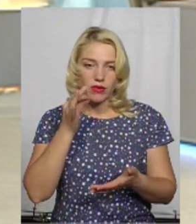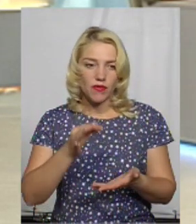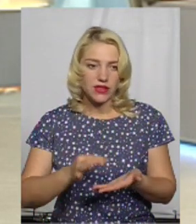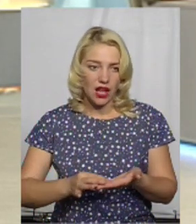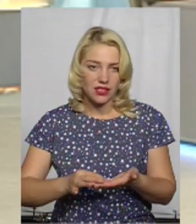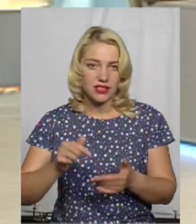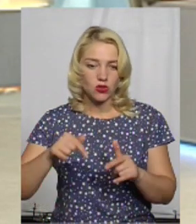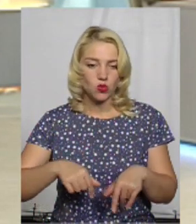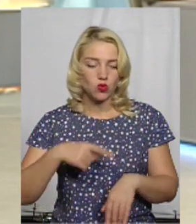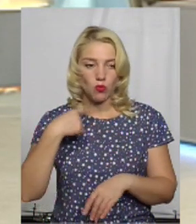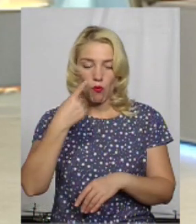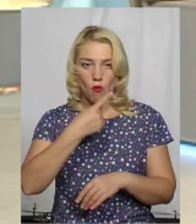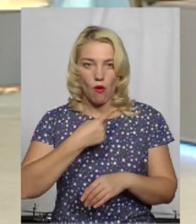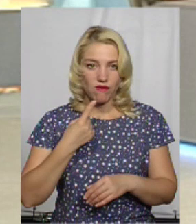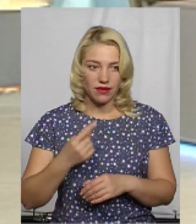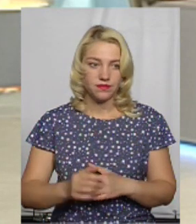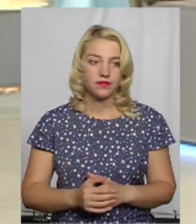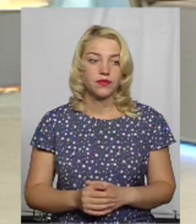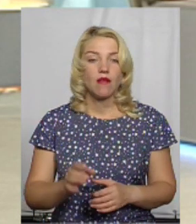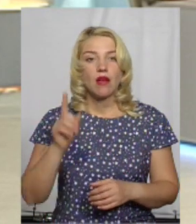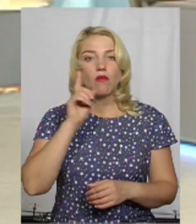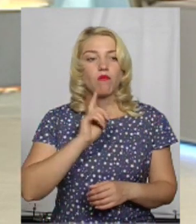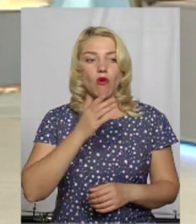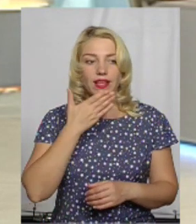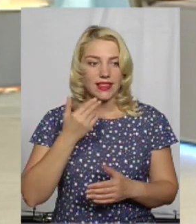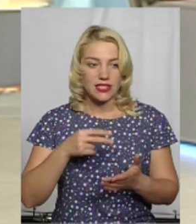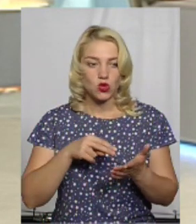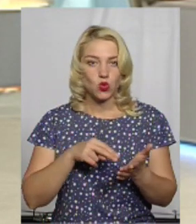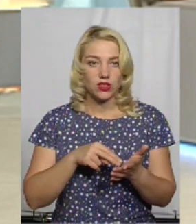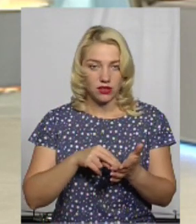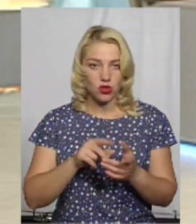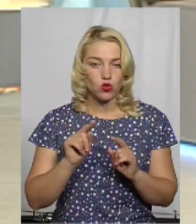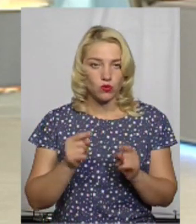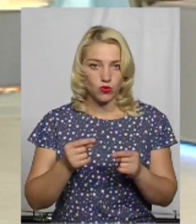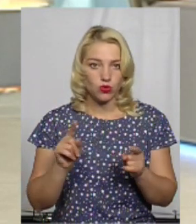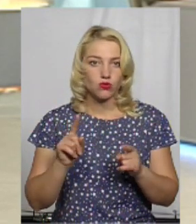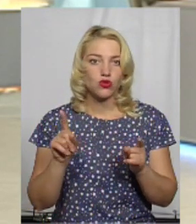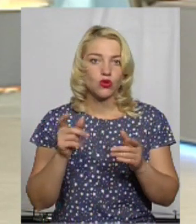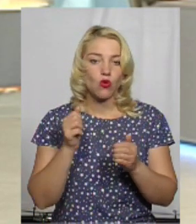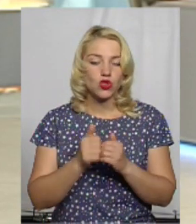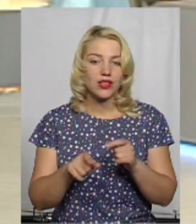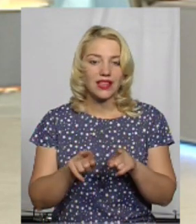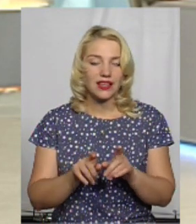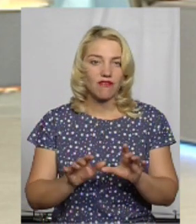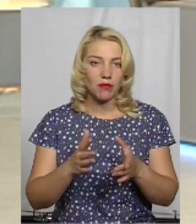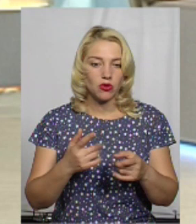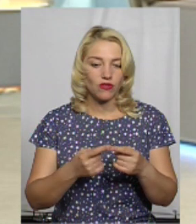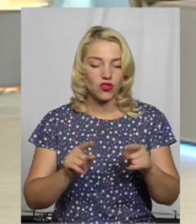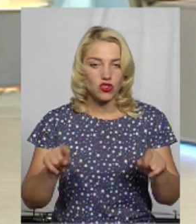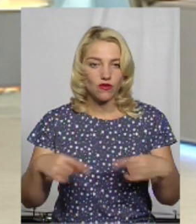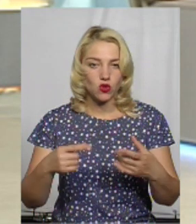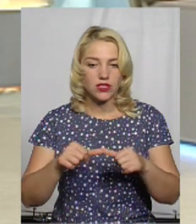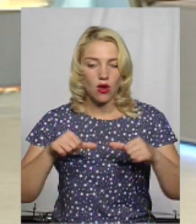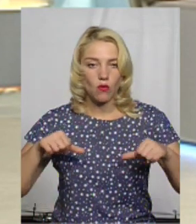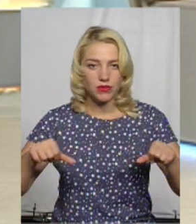відповідальність тут мова поки що не стоїть. Чому? Кожен такий випадок, він створюється,